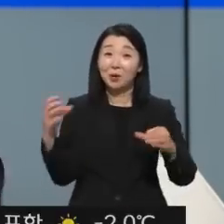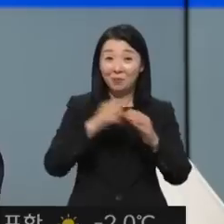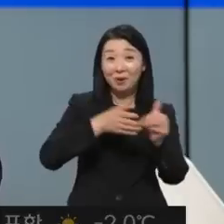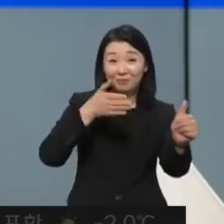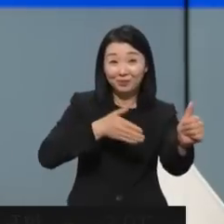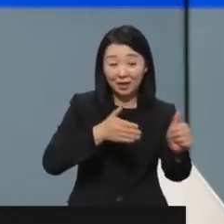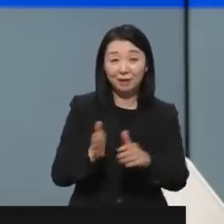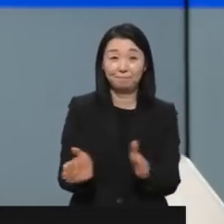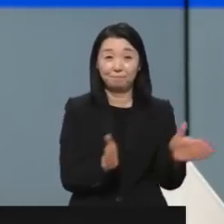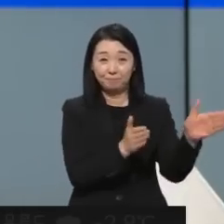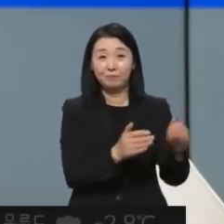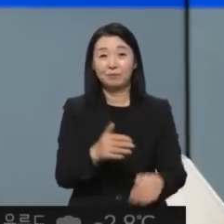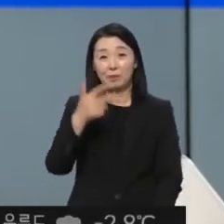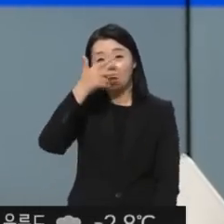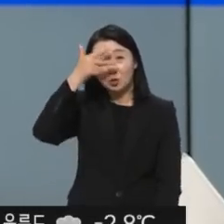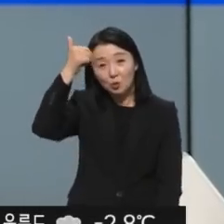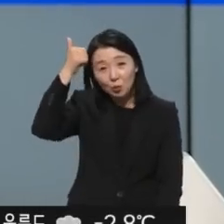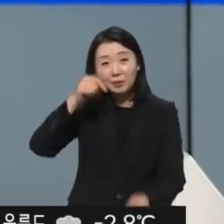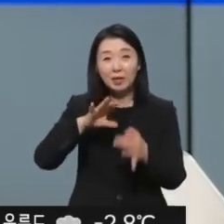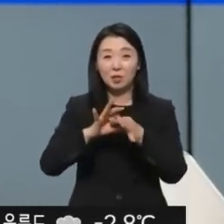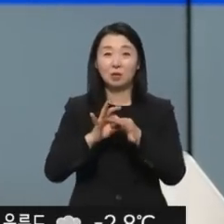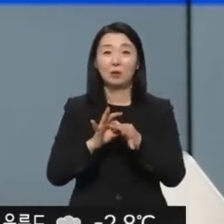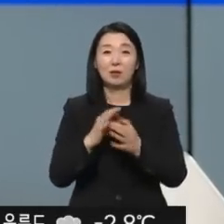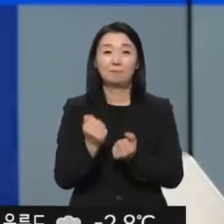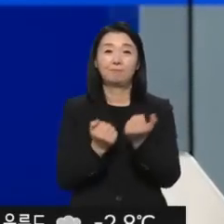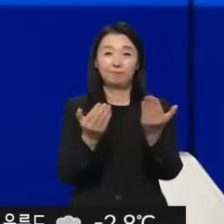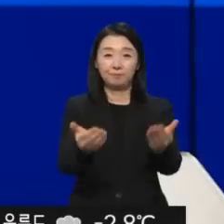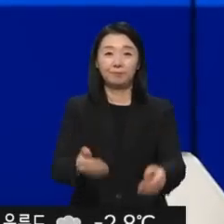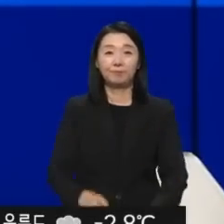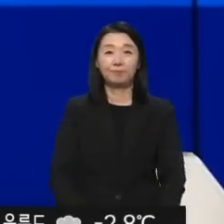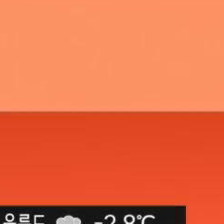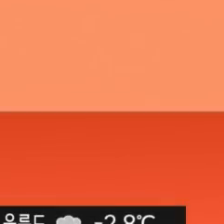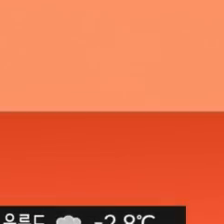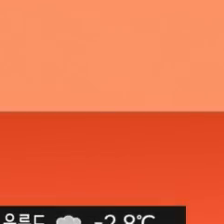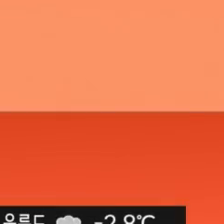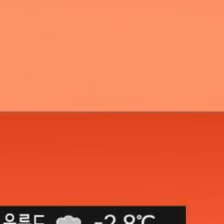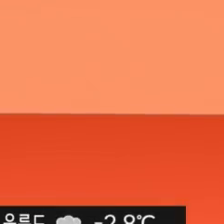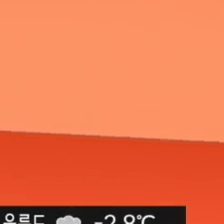바랍니다. 다음은 조익신 멘토의 정치 인사이드로 가겠습니다.